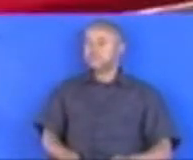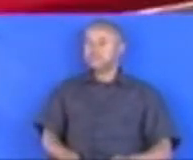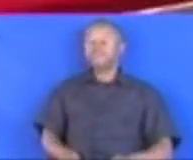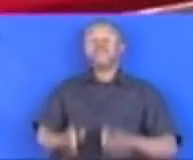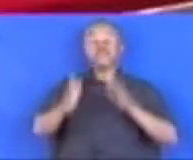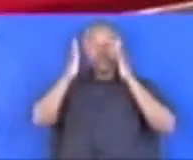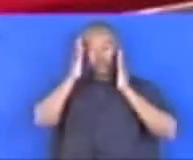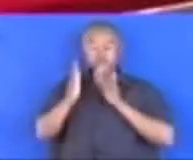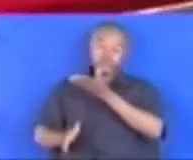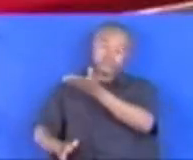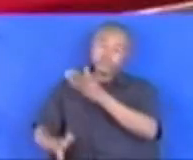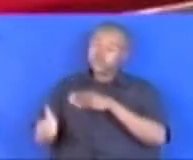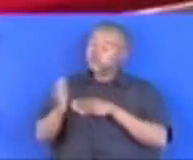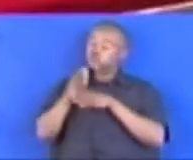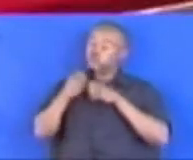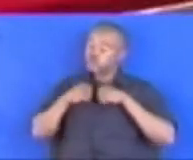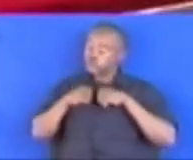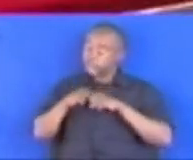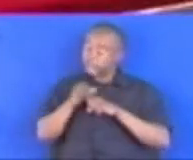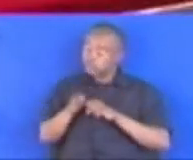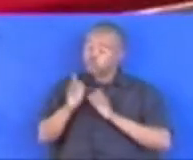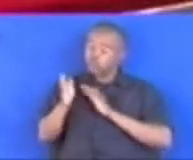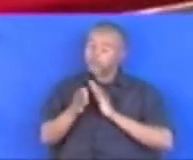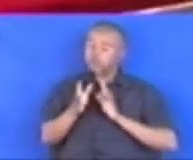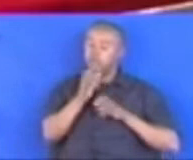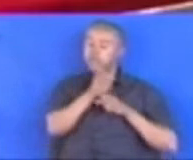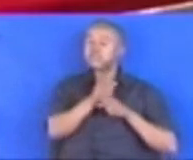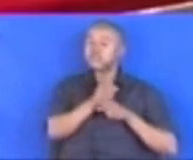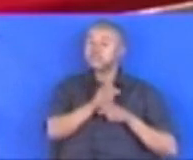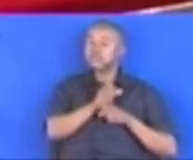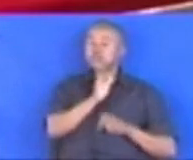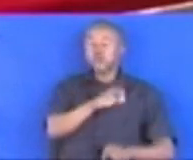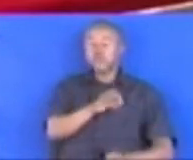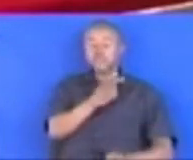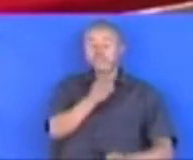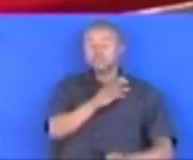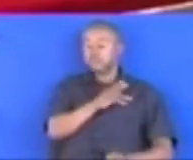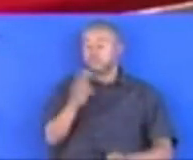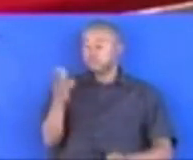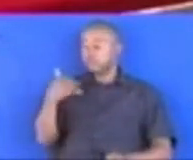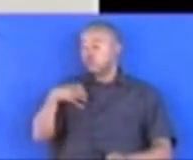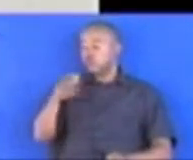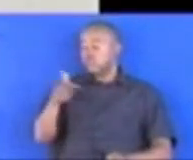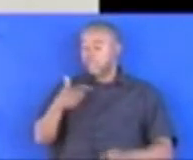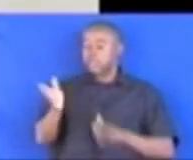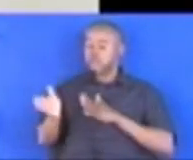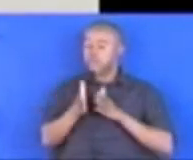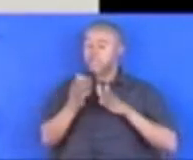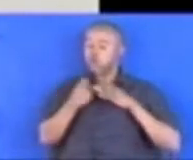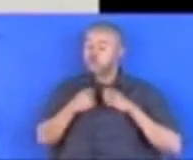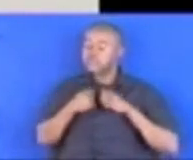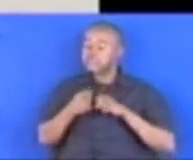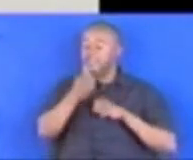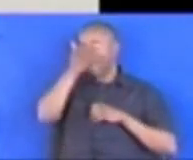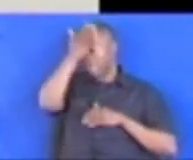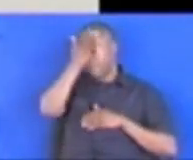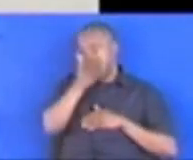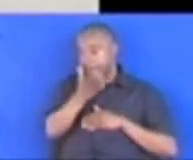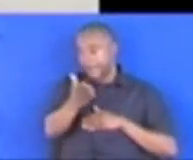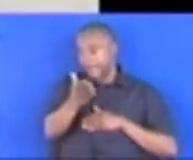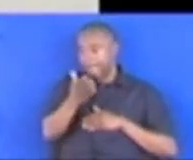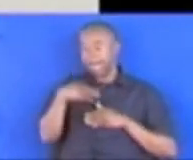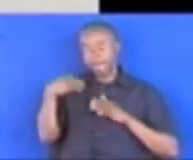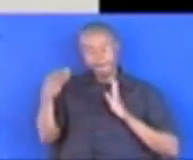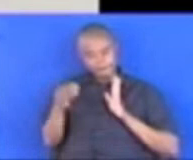Naibu Spika, katika utekelezaji wa mpango wa bajeti kwa mwaka 2021-22, wizara imepanga kutekeleza vipaumbele vilivyoainishwa kwenye